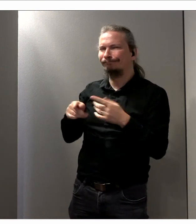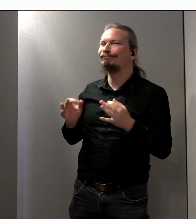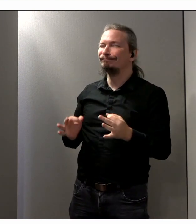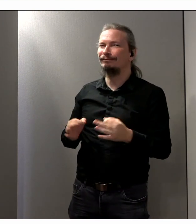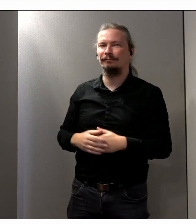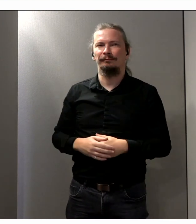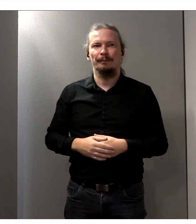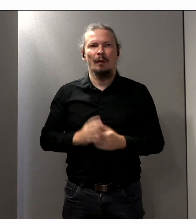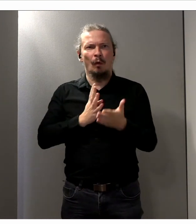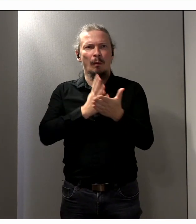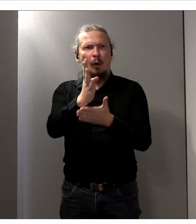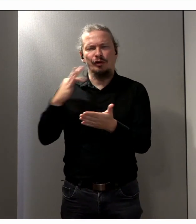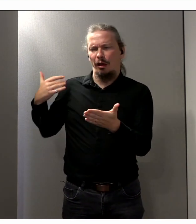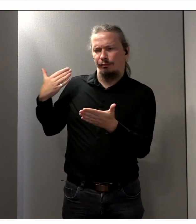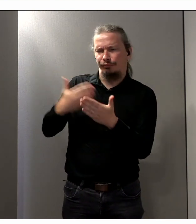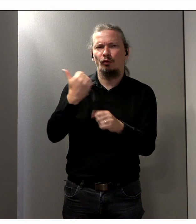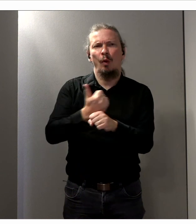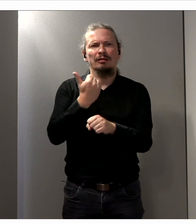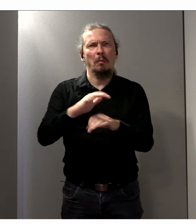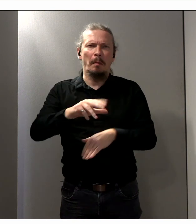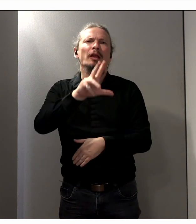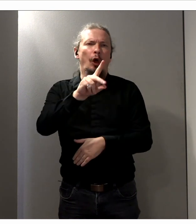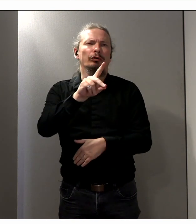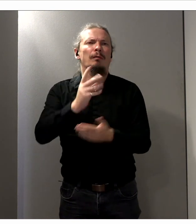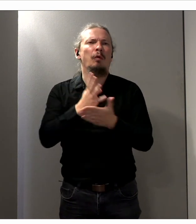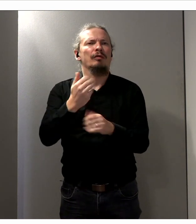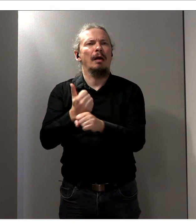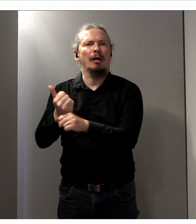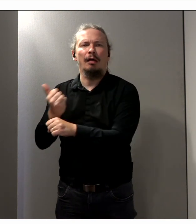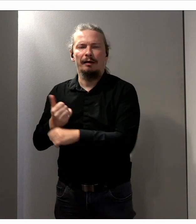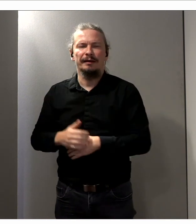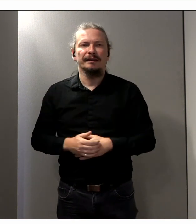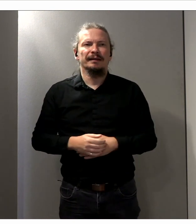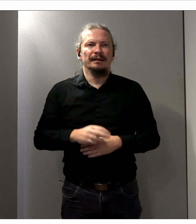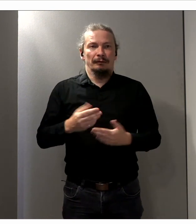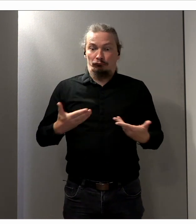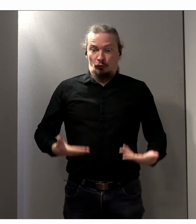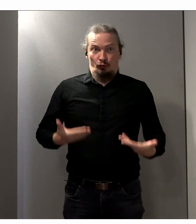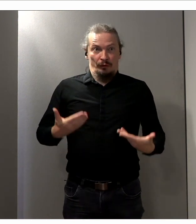Les trentaines de projets que nous accompagnons tous les ans aujourd'hui